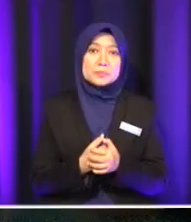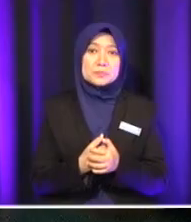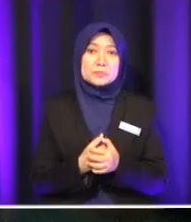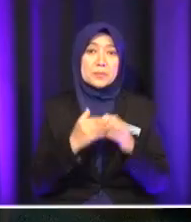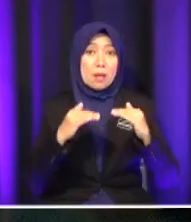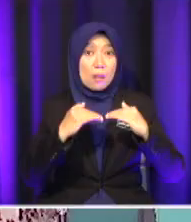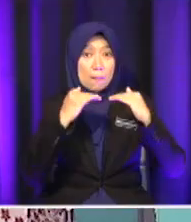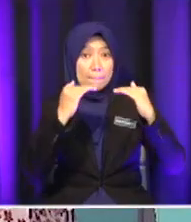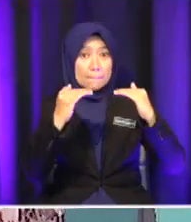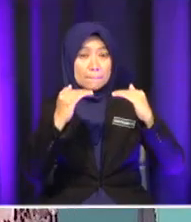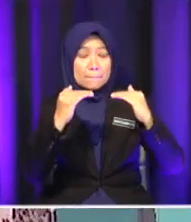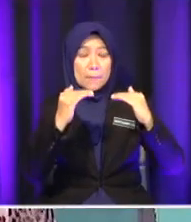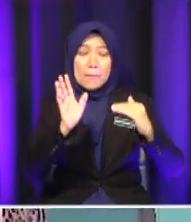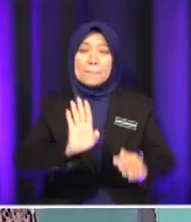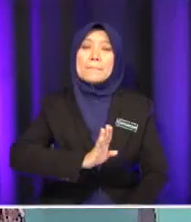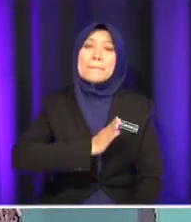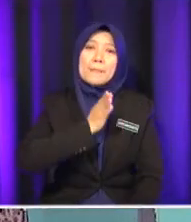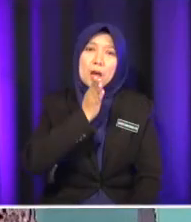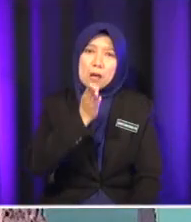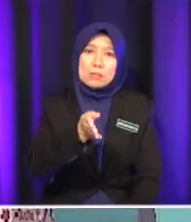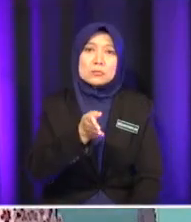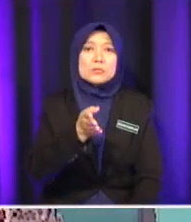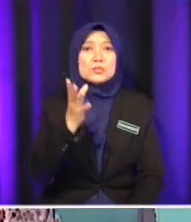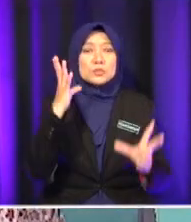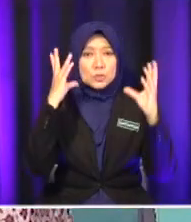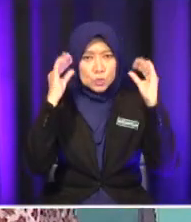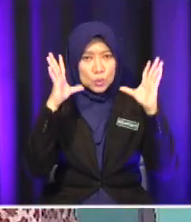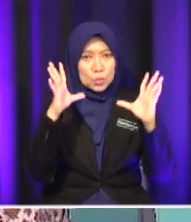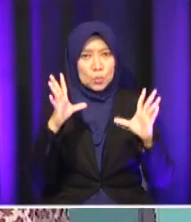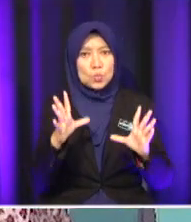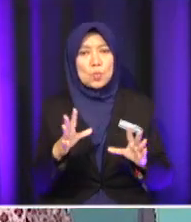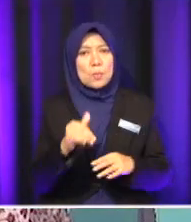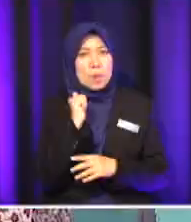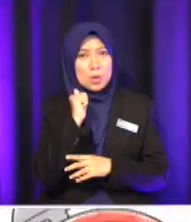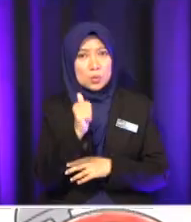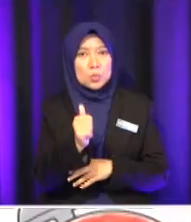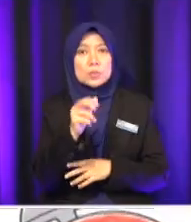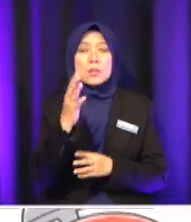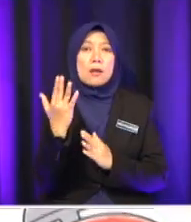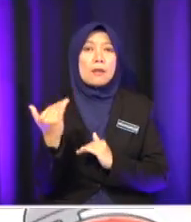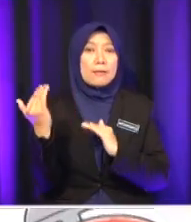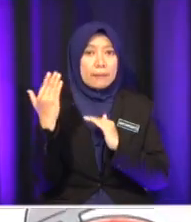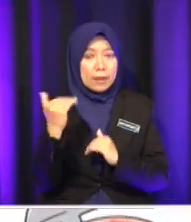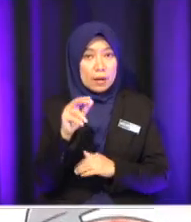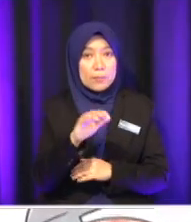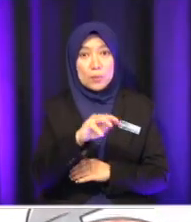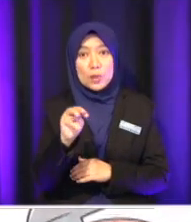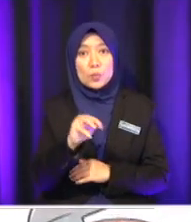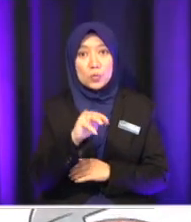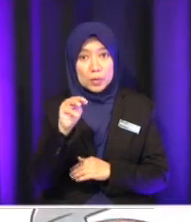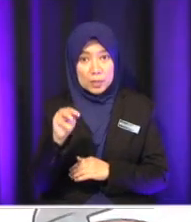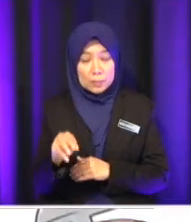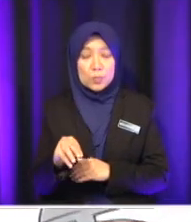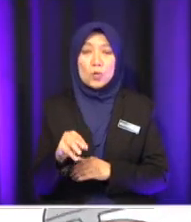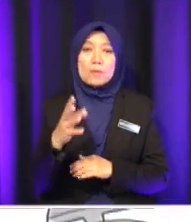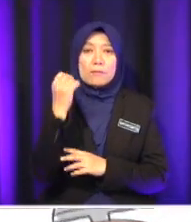sangat membanggakan Cikgu hari ini Oke diharap anak-anak Cikgu di rumah juga telah memahami apa yang kita